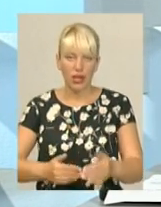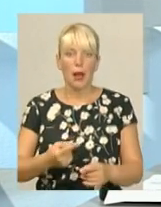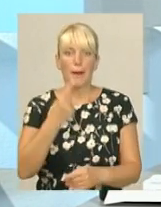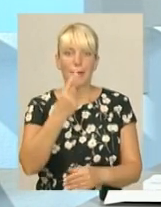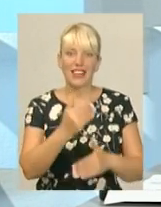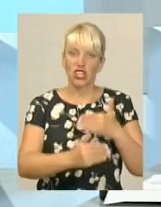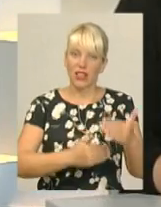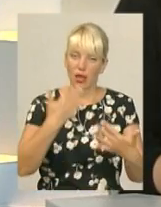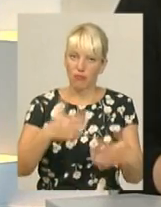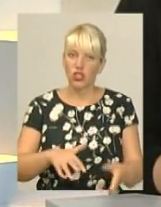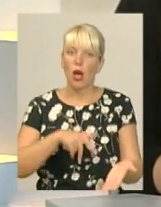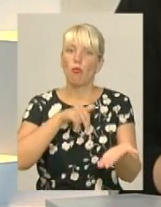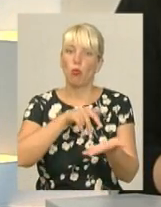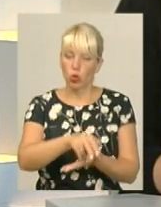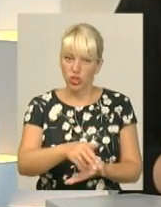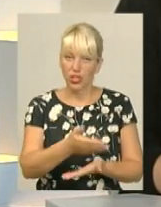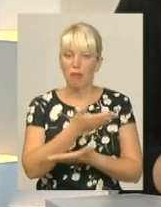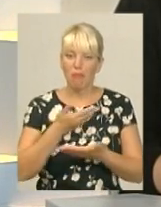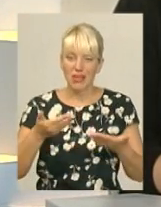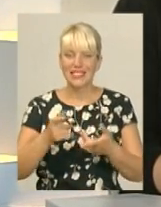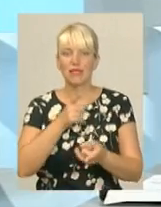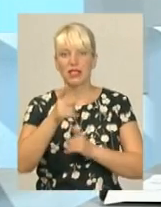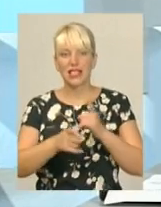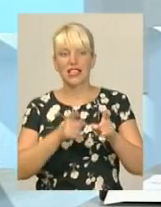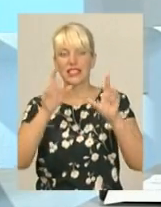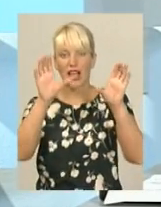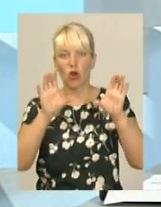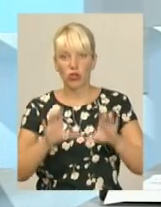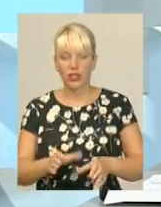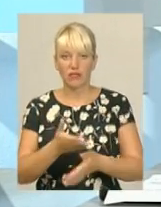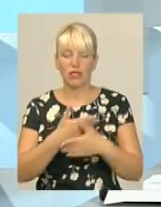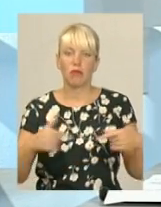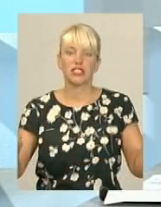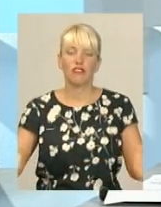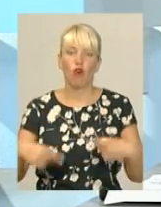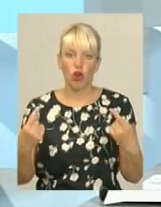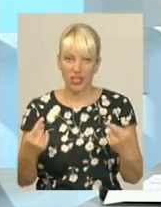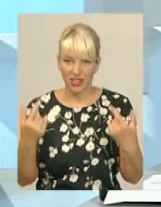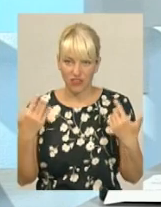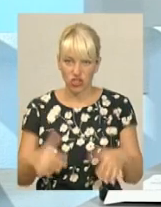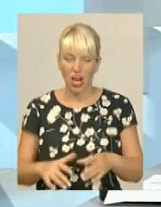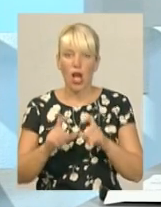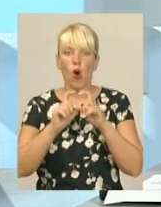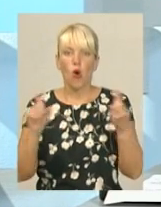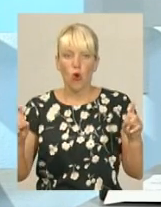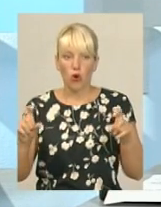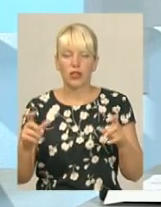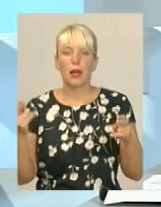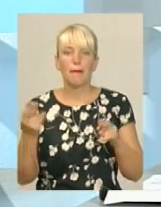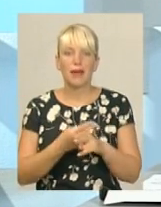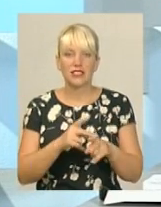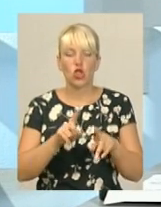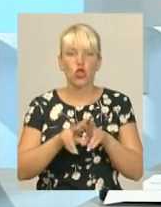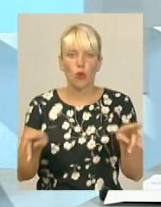ми вже з вами пройшли. Тобто ми змінили законодавство, ми створили вже орган без дублюючих